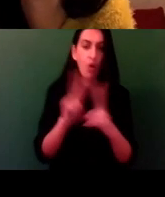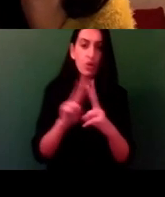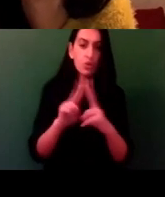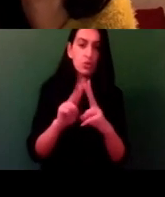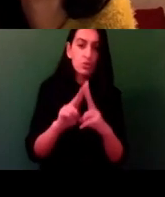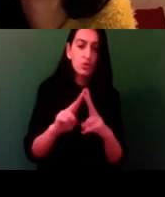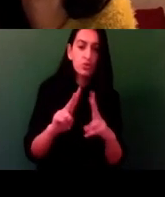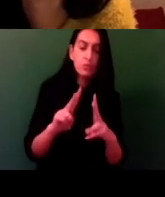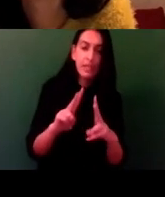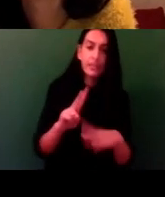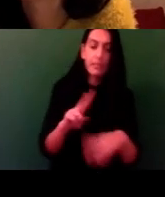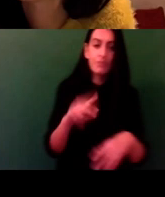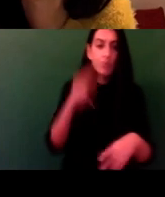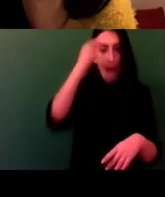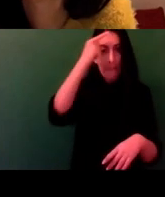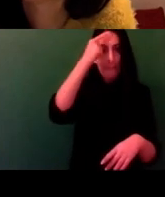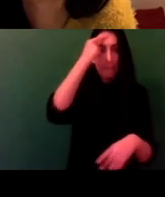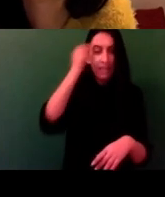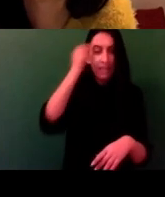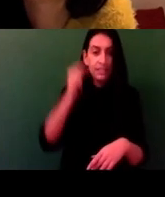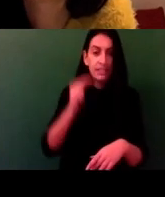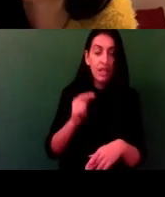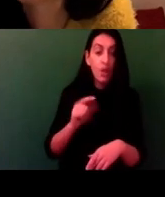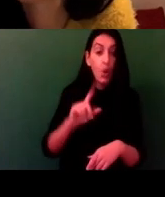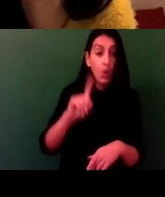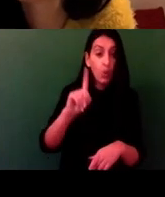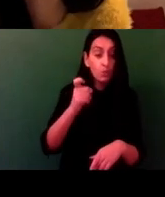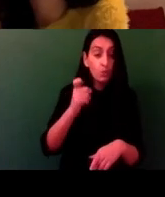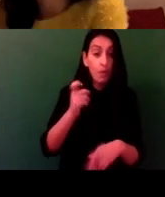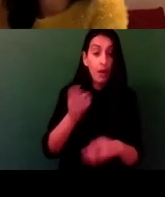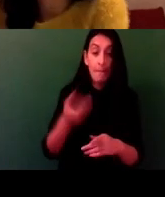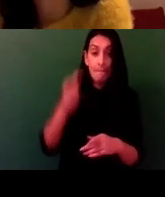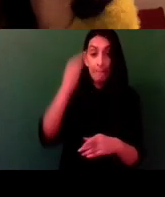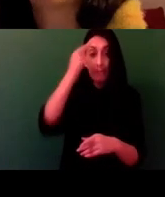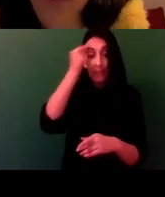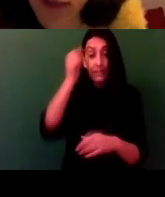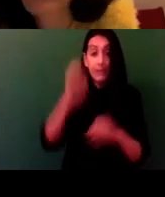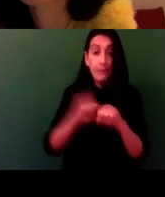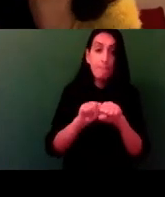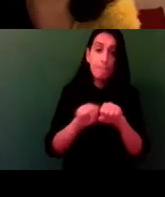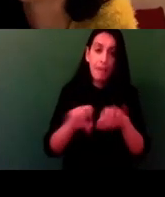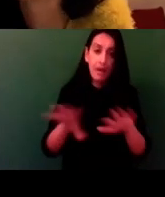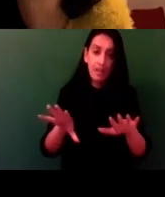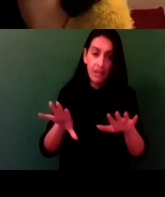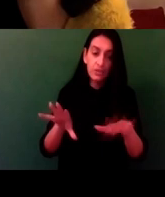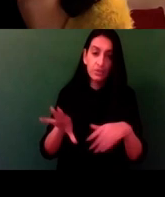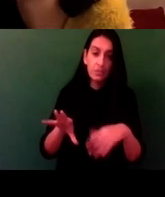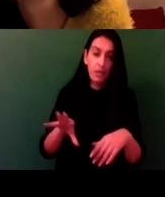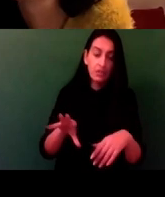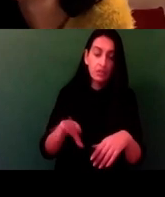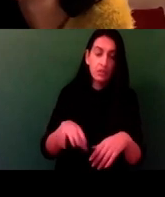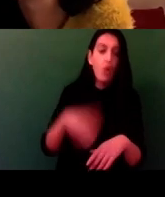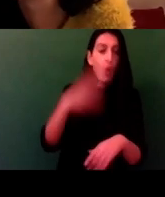şeffaflaşması ve bilginin karşı tarafa aktarılması ve daha edinilebilir bir şeye dönüşmesi olarak da yorumlayabiliriz belki.